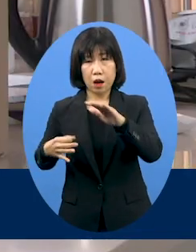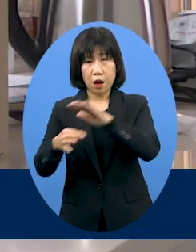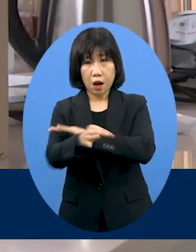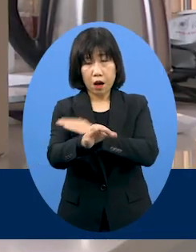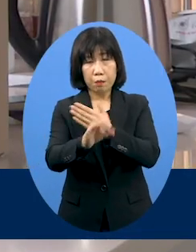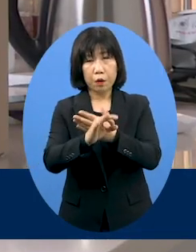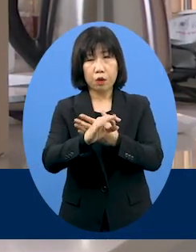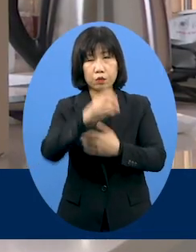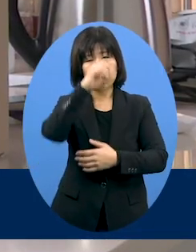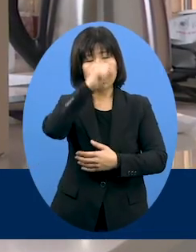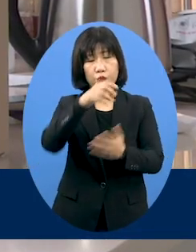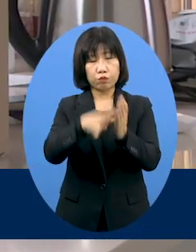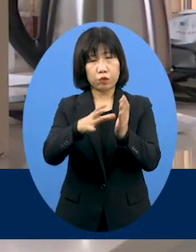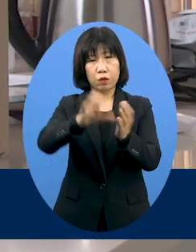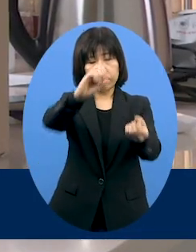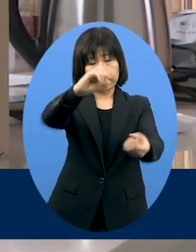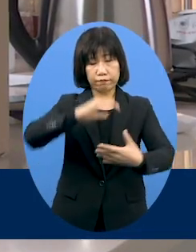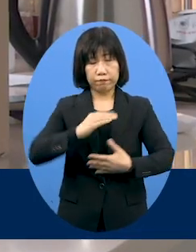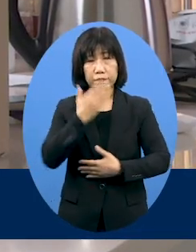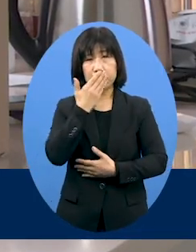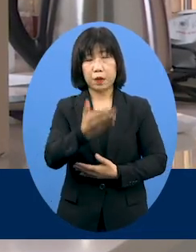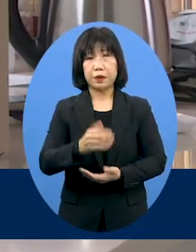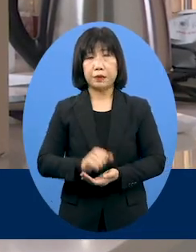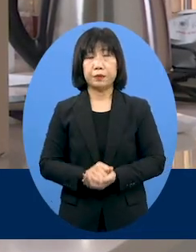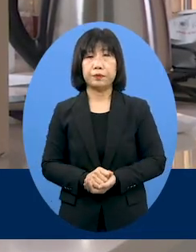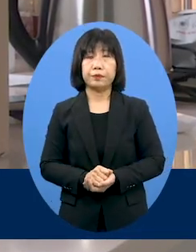농산물 꾸러미 를 받아볼 수 있습니다